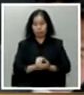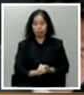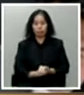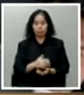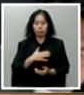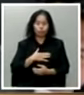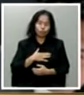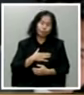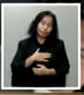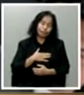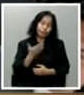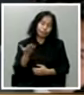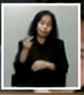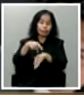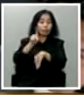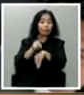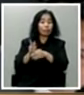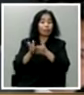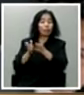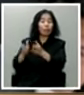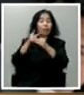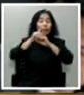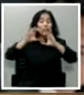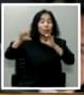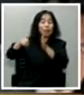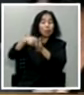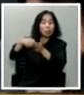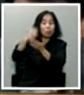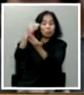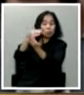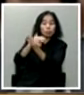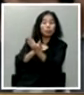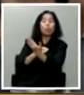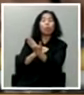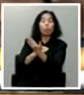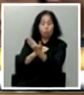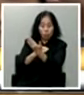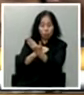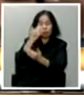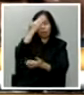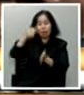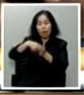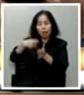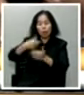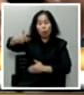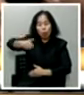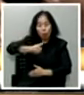วิปรัฐบาลได้แสดงเหตุผลว่าเหตุที่จะต้องนับ